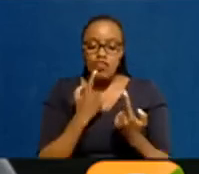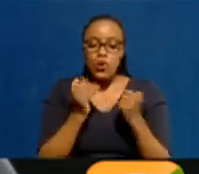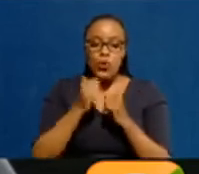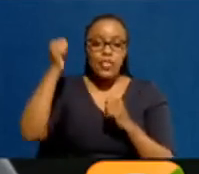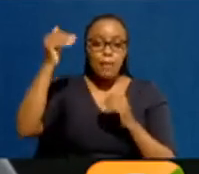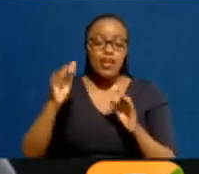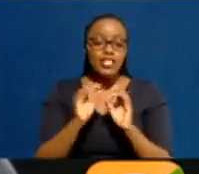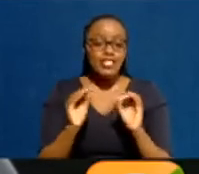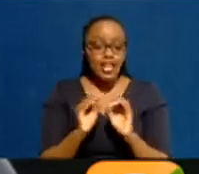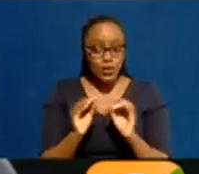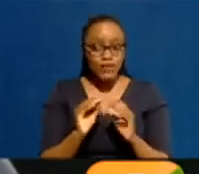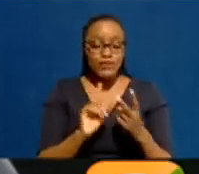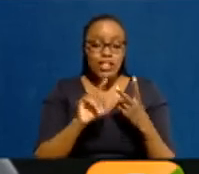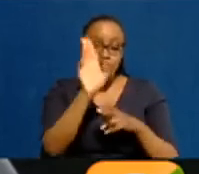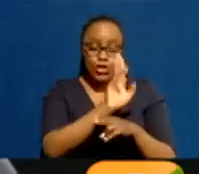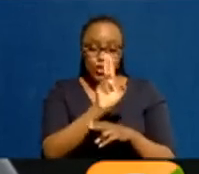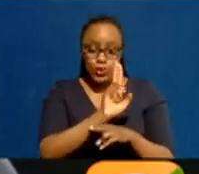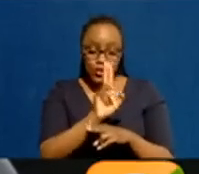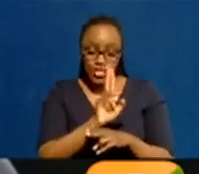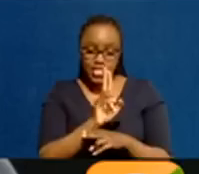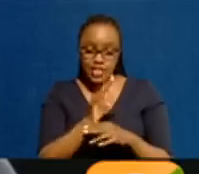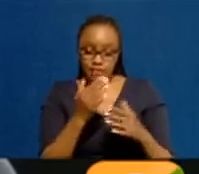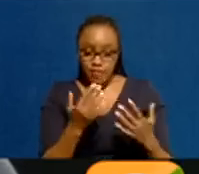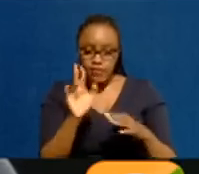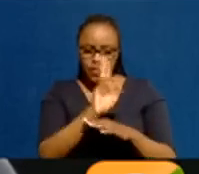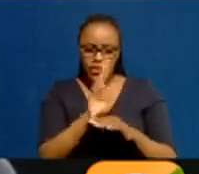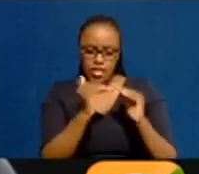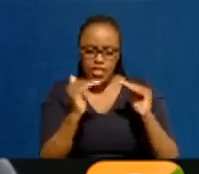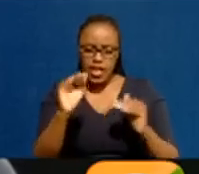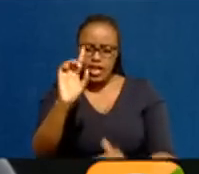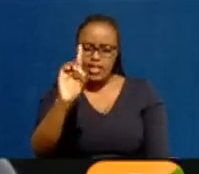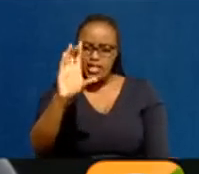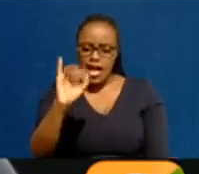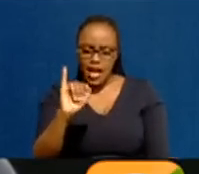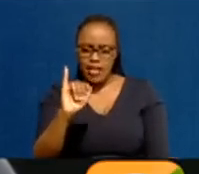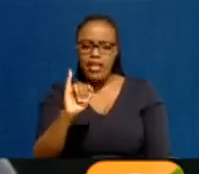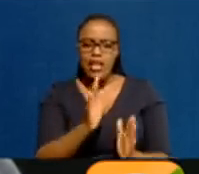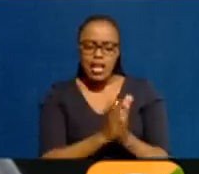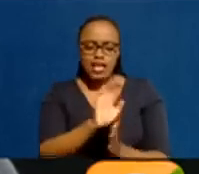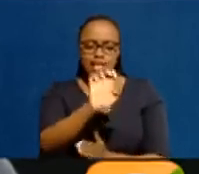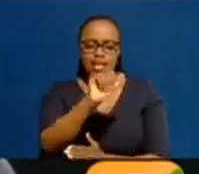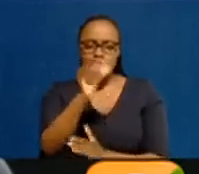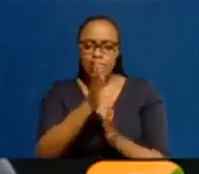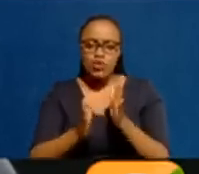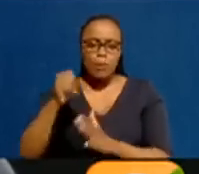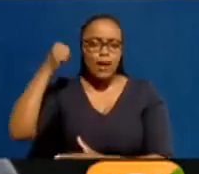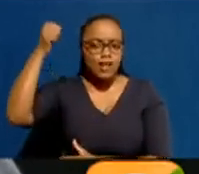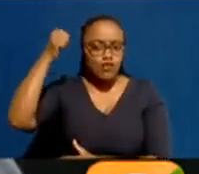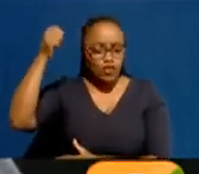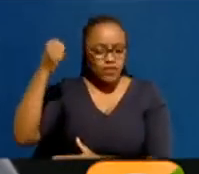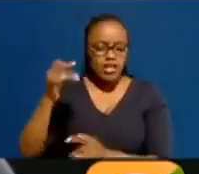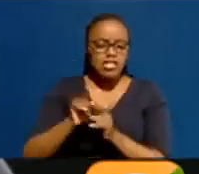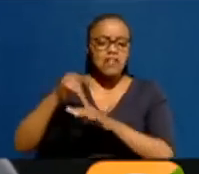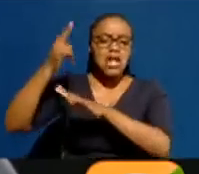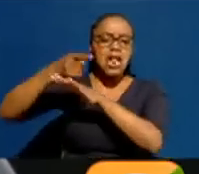wanasiasa. Ilikuwa natumia kitengo cha DCI na ESCC kupanga siasa,